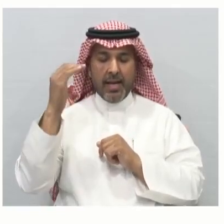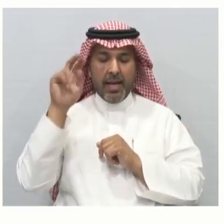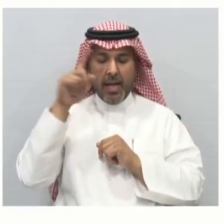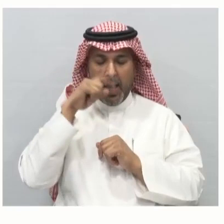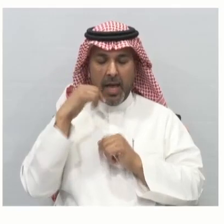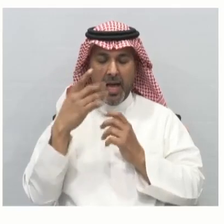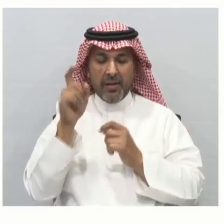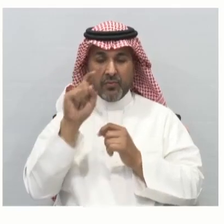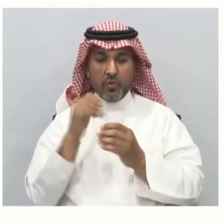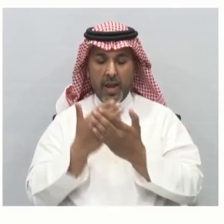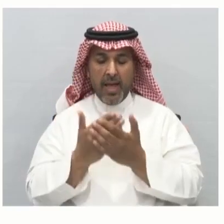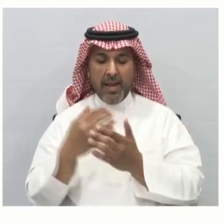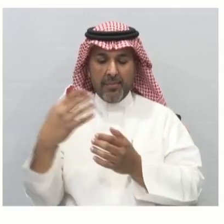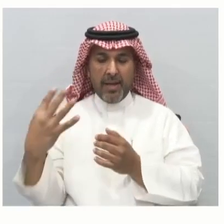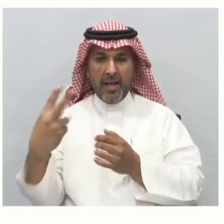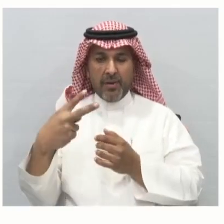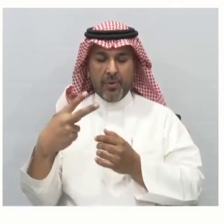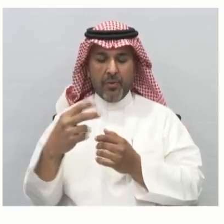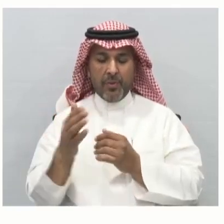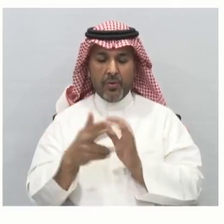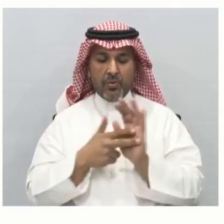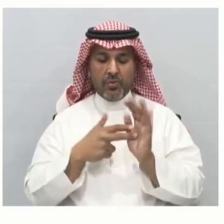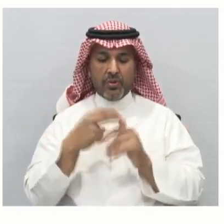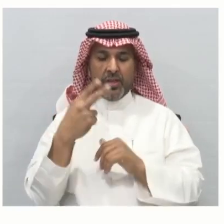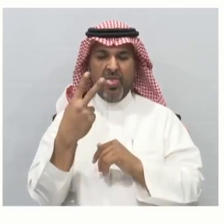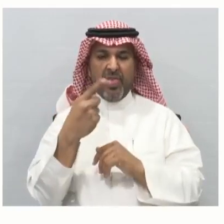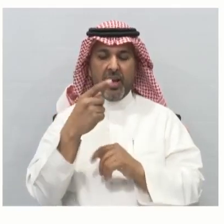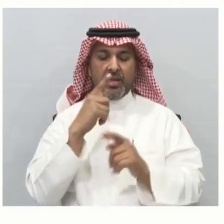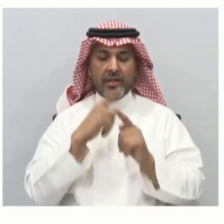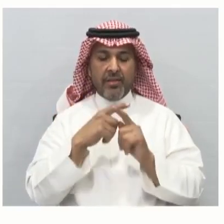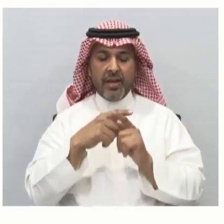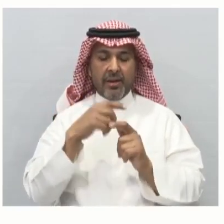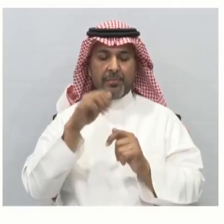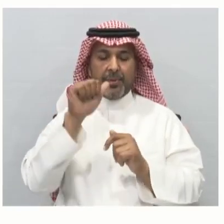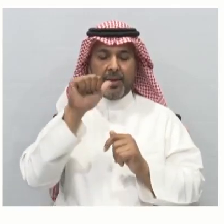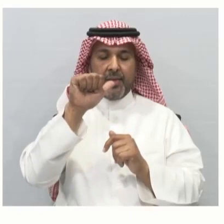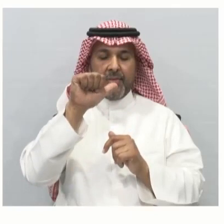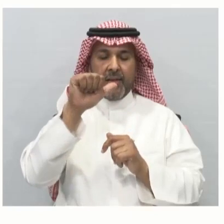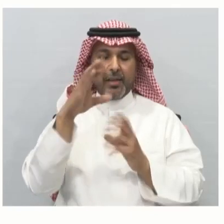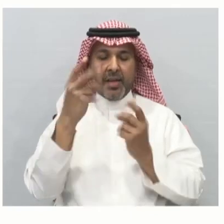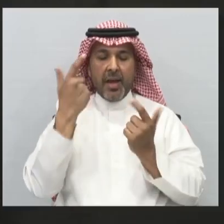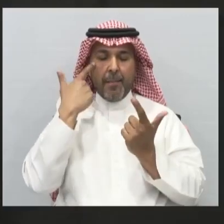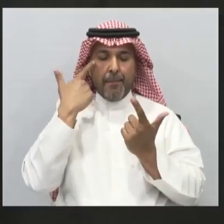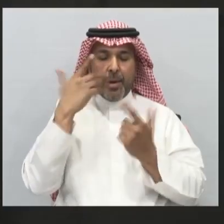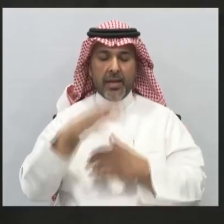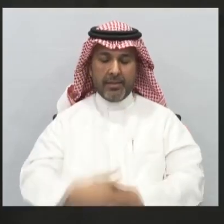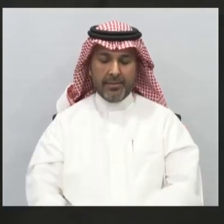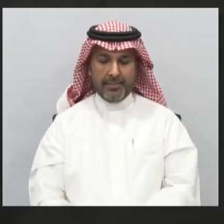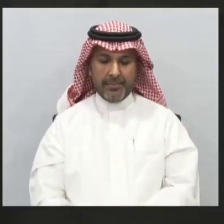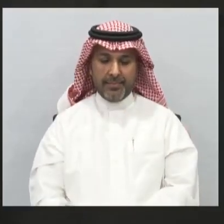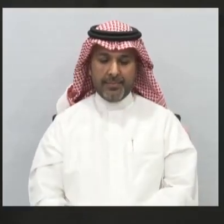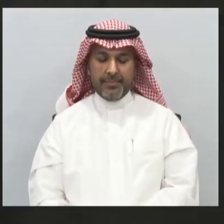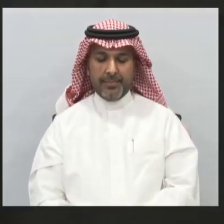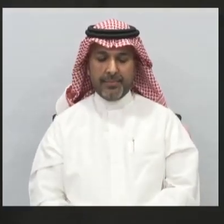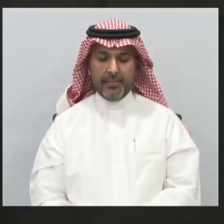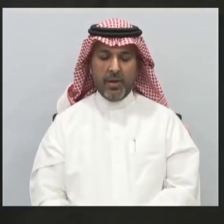12 طلب مني العرض اذا 12 ضرب العرض طلب من العرض يعني كان يقول لي 12